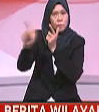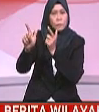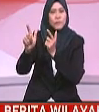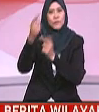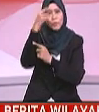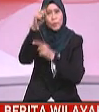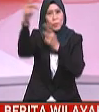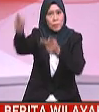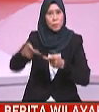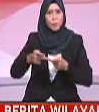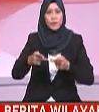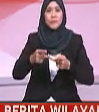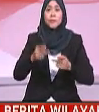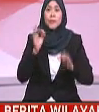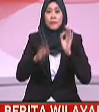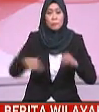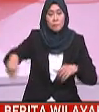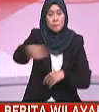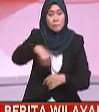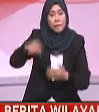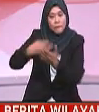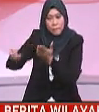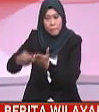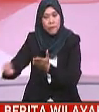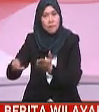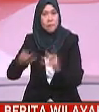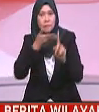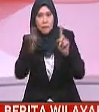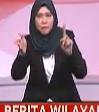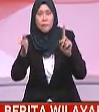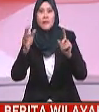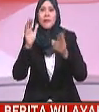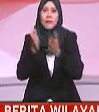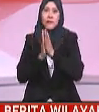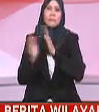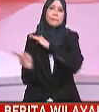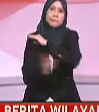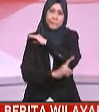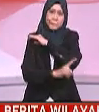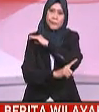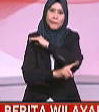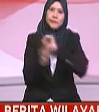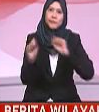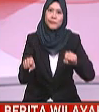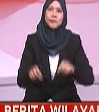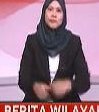kenduri. Mereka yang gagal berbuat demikian bakal dikenakan compound.